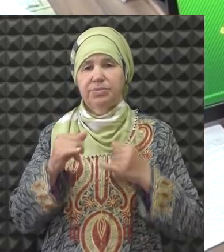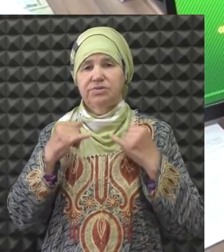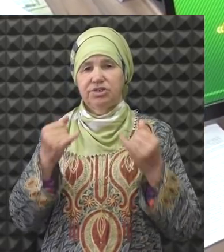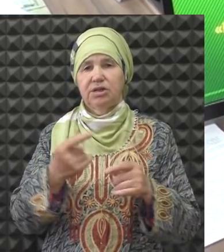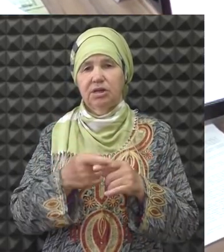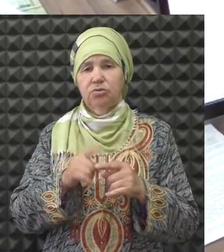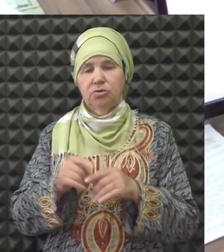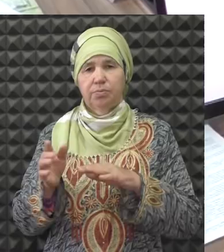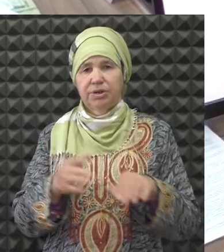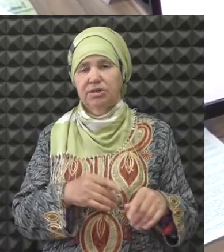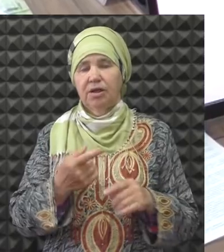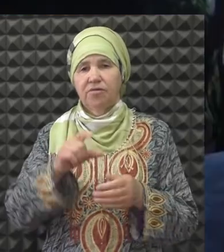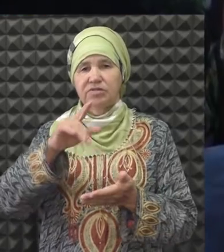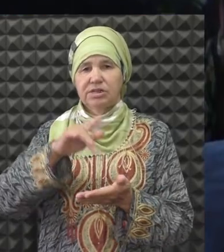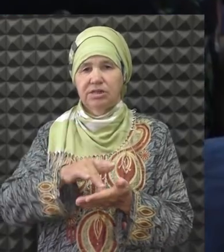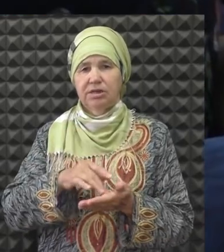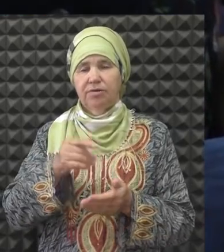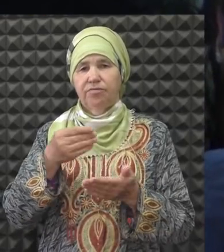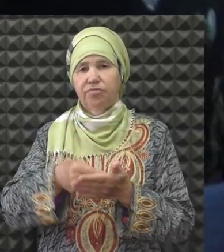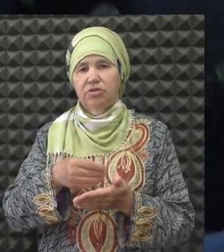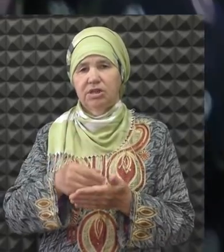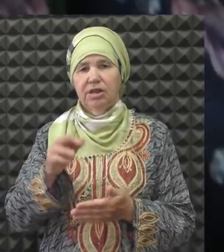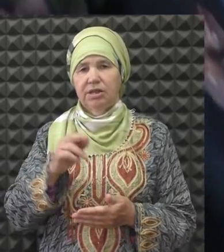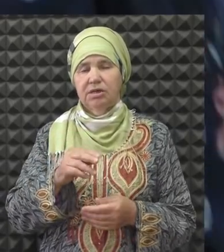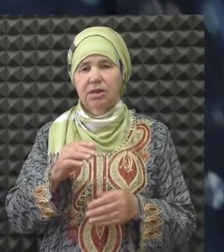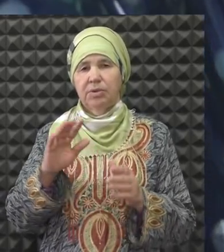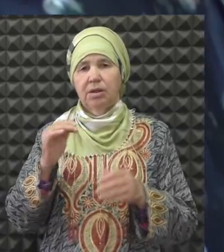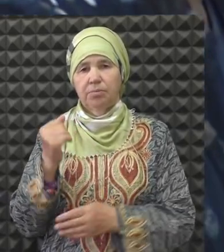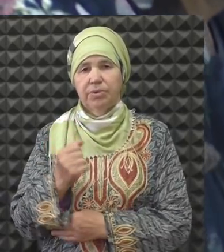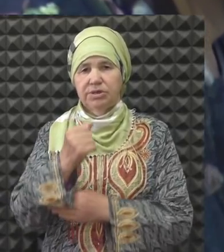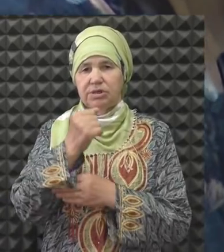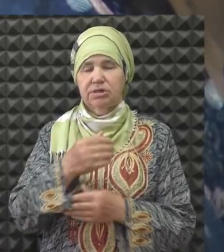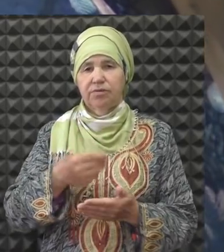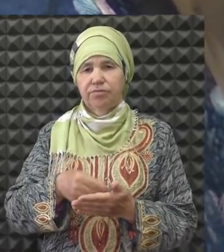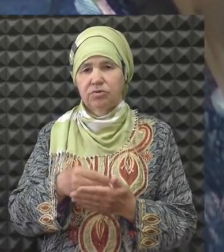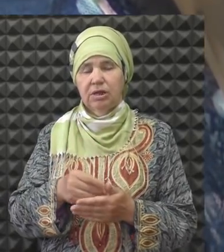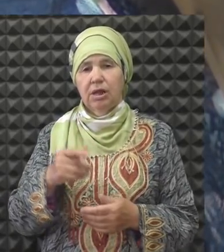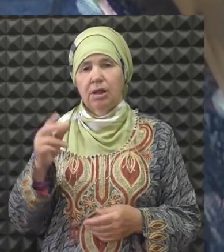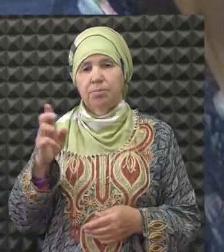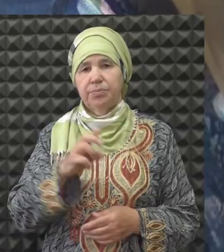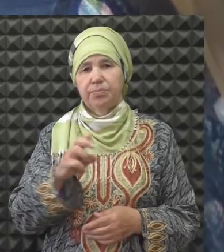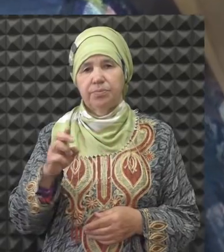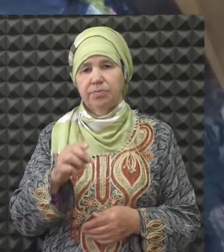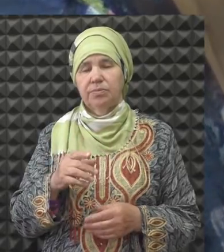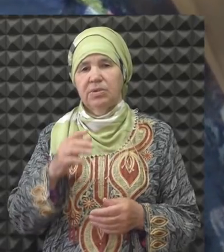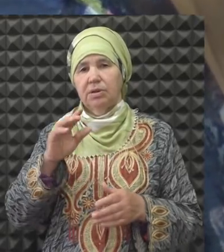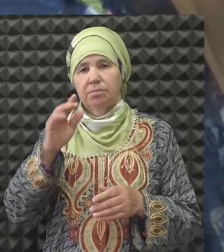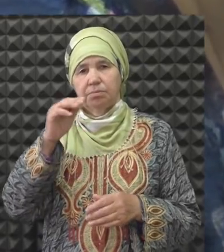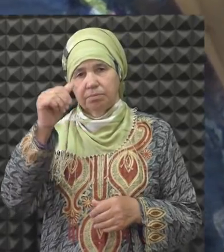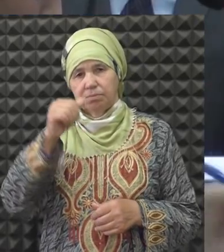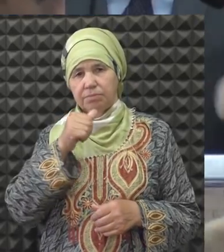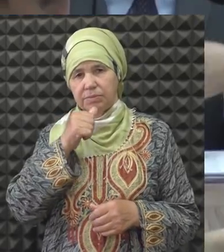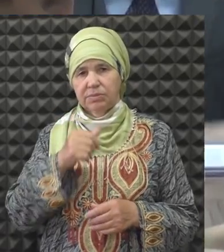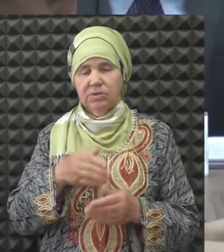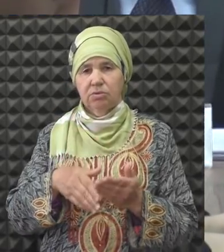посвящена пресс-конференция, которая прошла в центре фонда «Ярдам». Значимую поддержку в оформлении заявки на конкурс фонда президентских грантов оказал проект